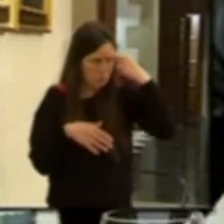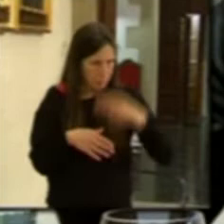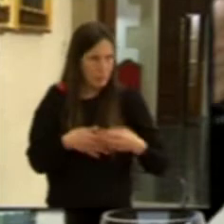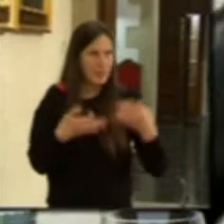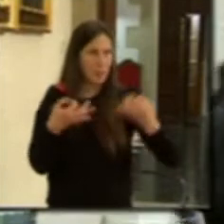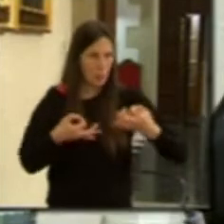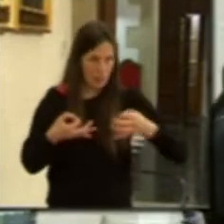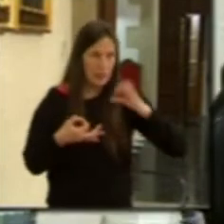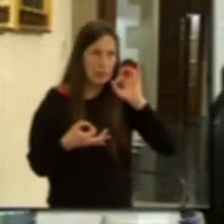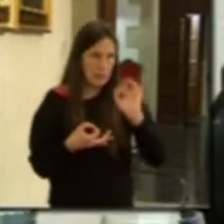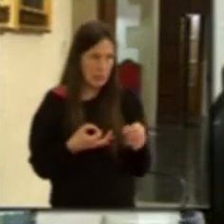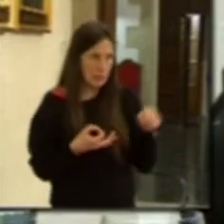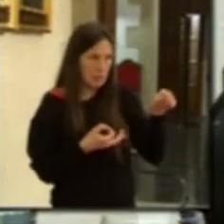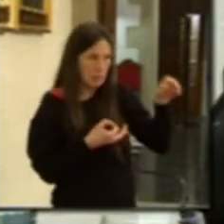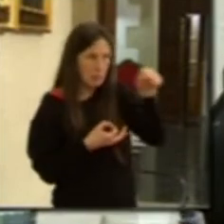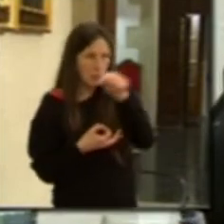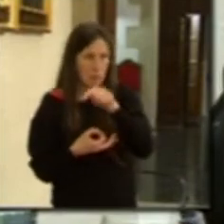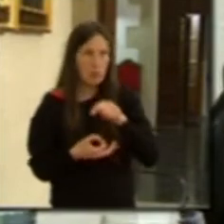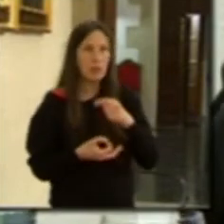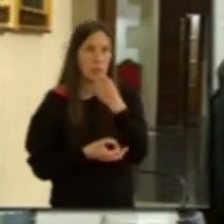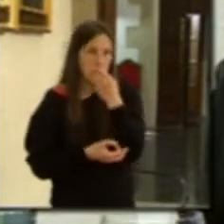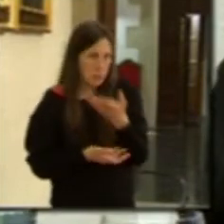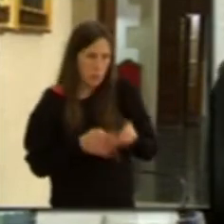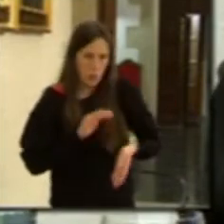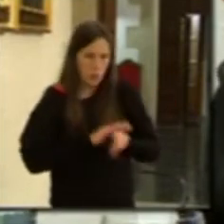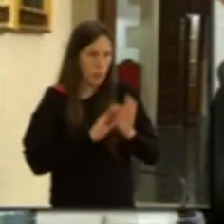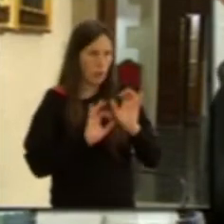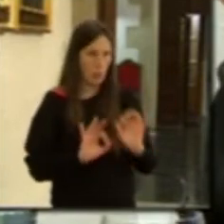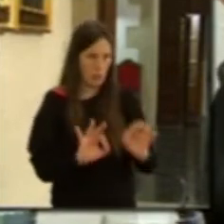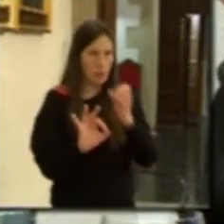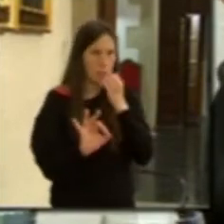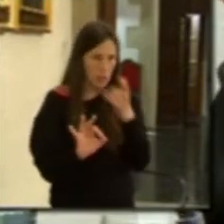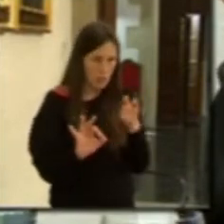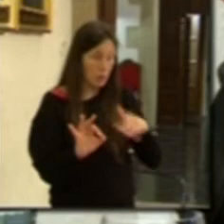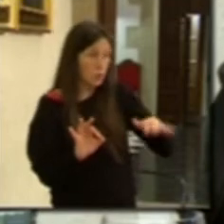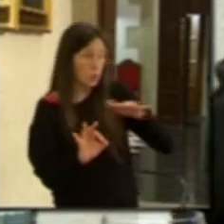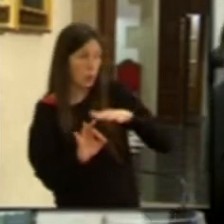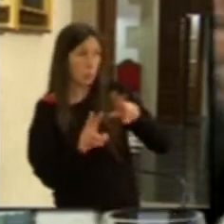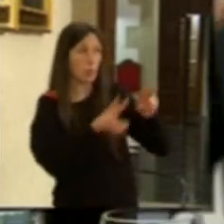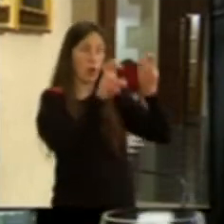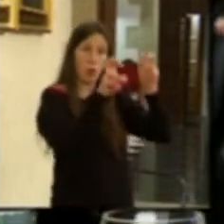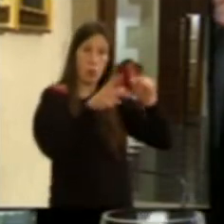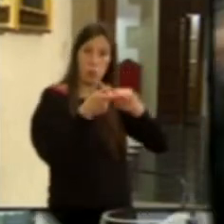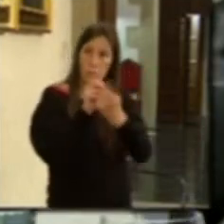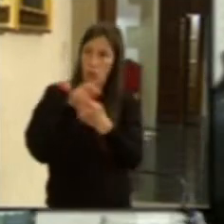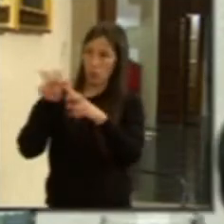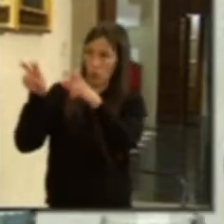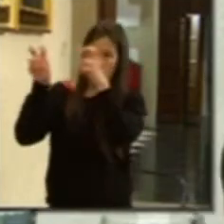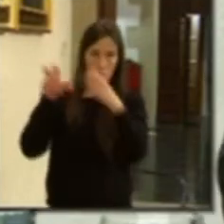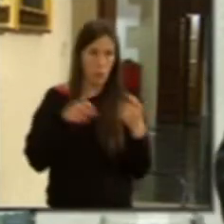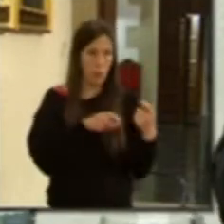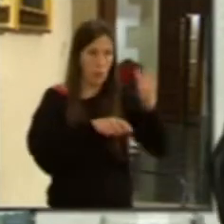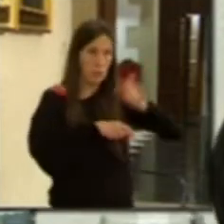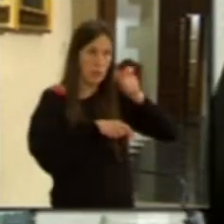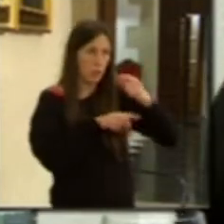estat seguint el que es fan, és aquesta la idea. I hem redescobert espais de la ciutat que no coneixíem i que la gent la portarem cap allà, i